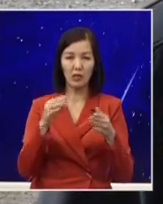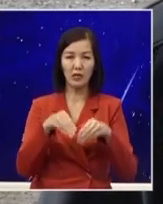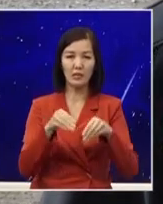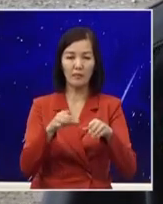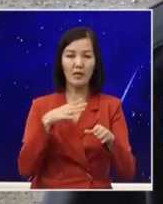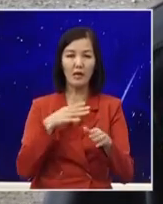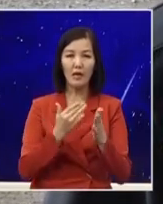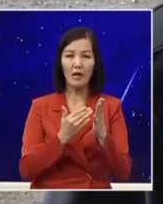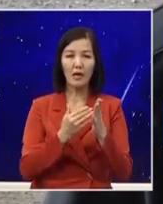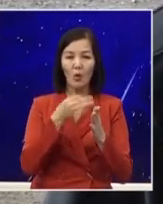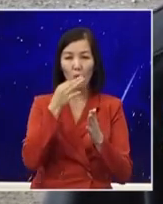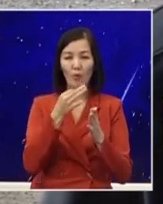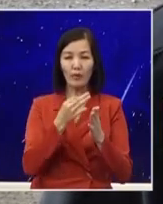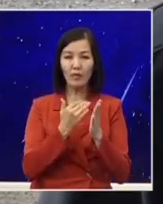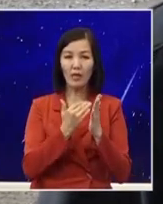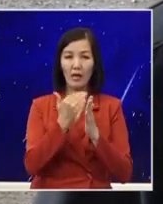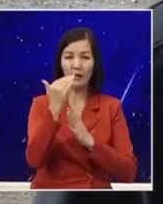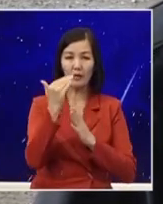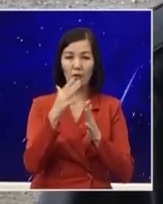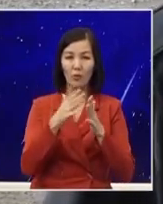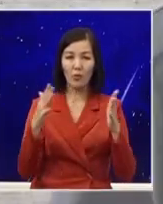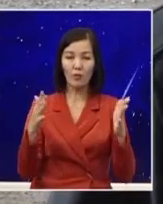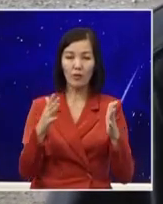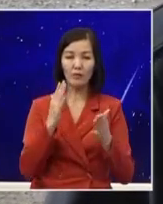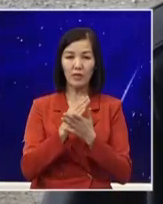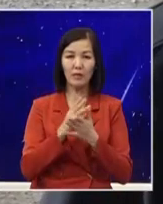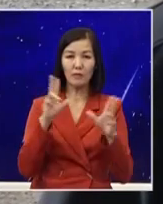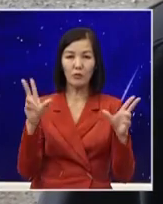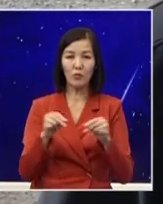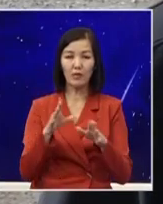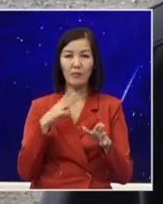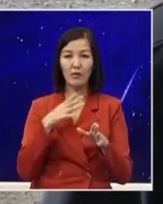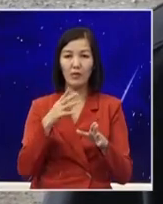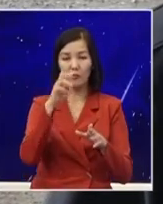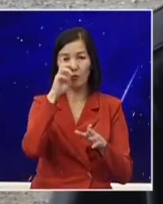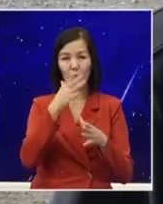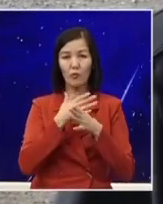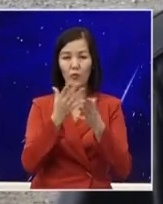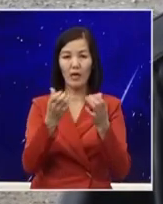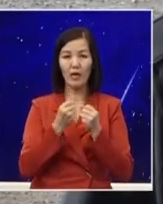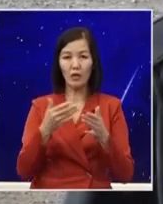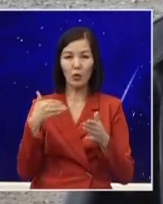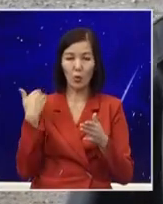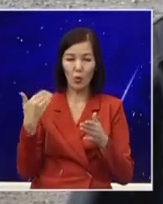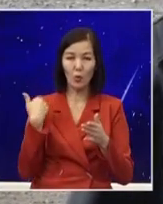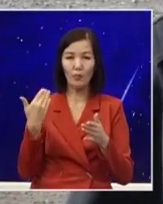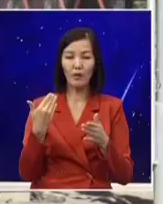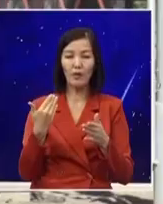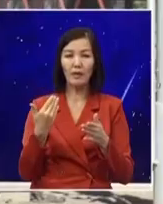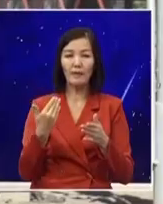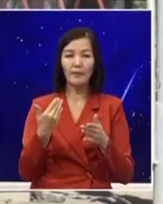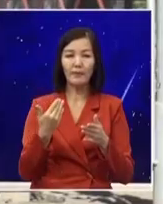ұлғайттық. Аздап аздап тәжірибе жинап, егін алқабын көбейтіп жатырмыз. Уәде берген субсидиялардың бәрін беріп жатыр. Тұқымға,